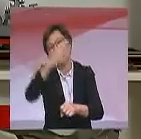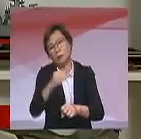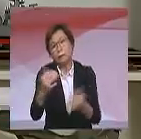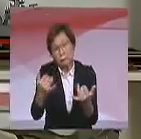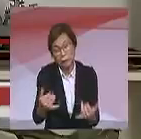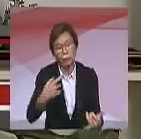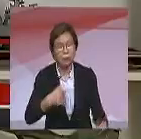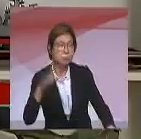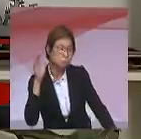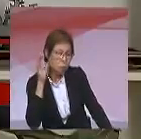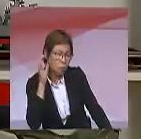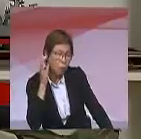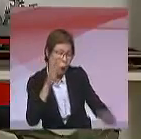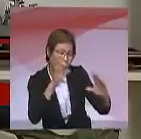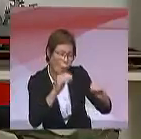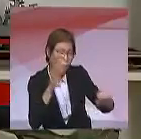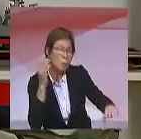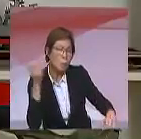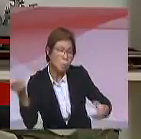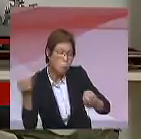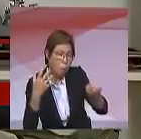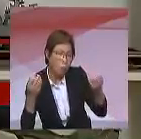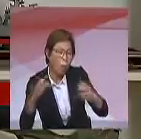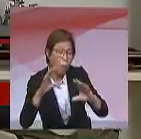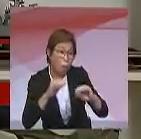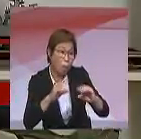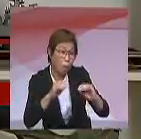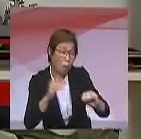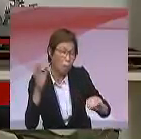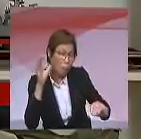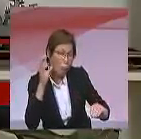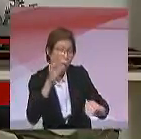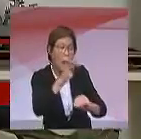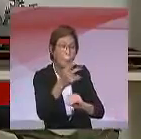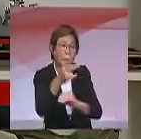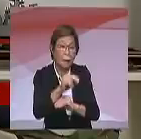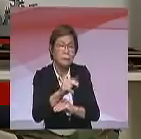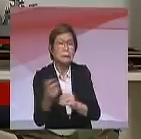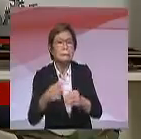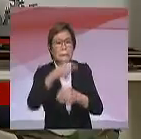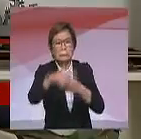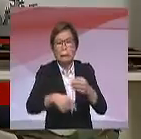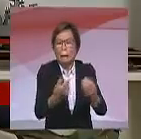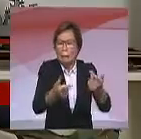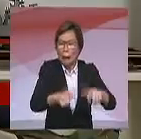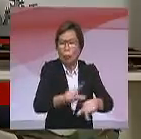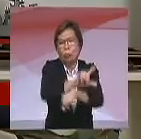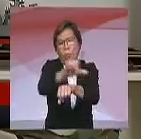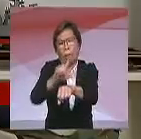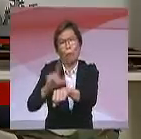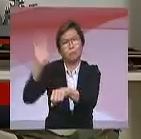juga mendengar pembentangan daripada MKN tentang situasi di Labuan.